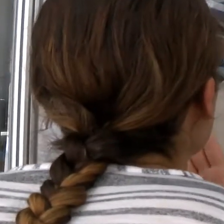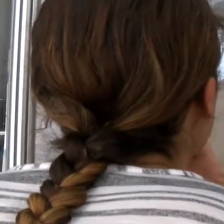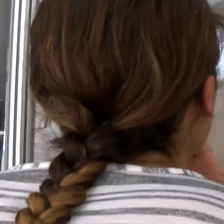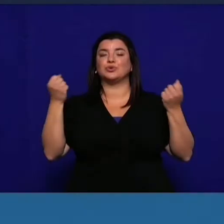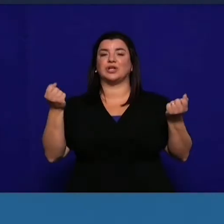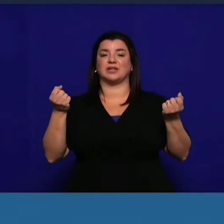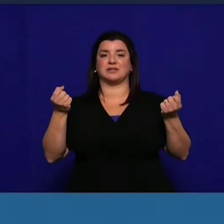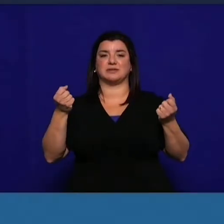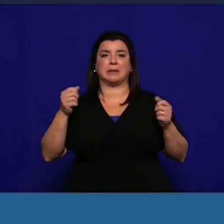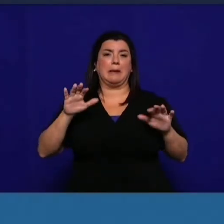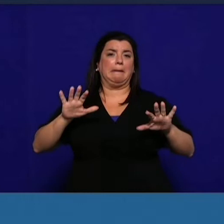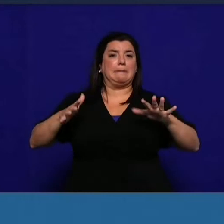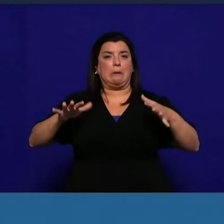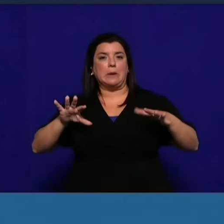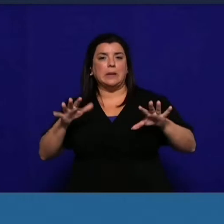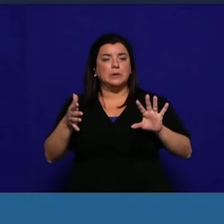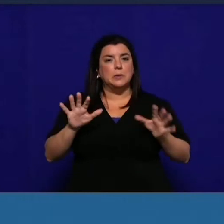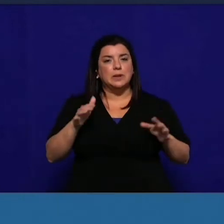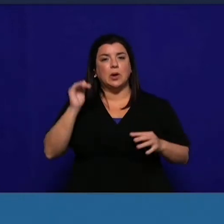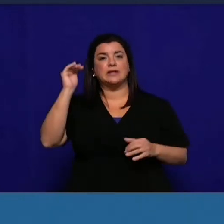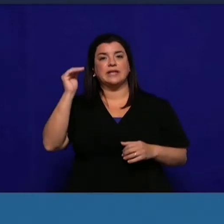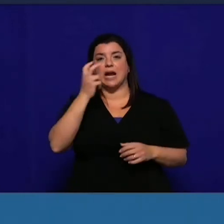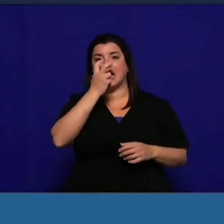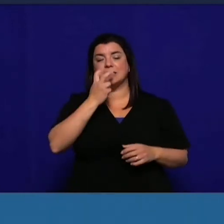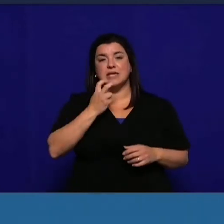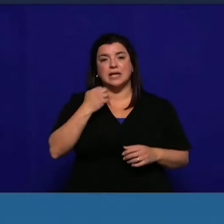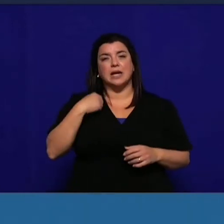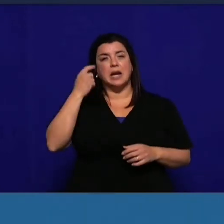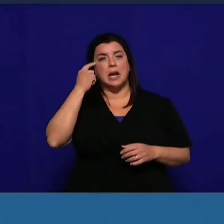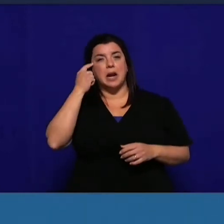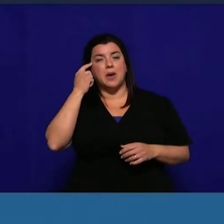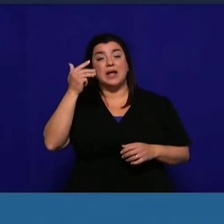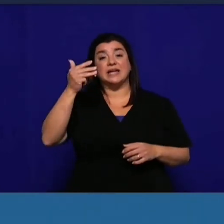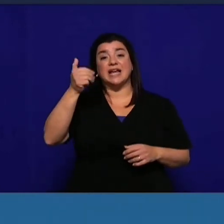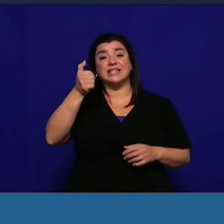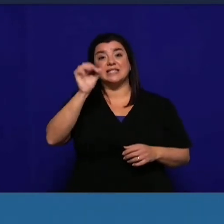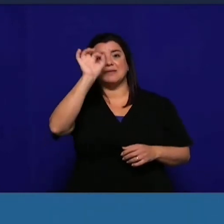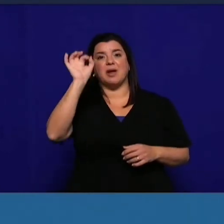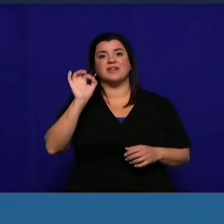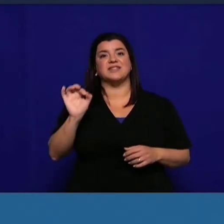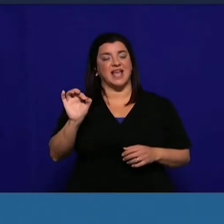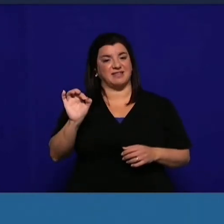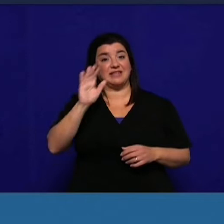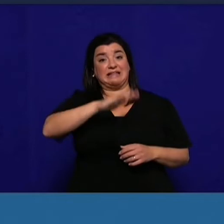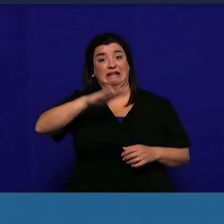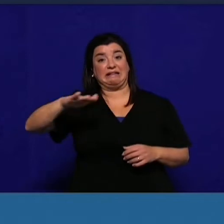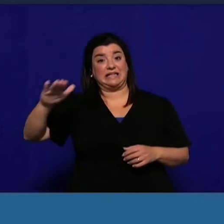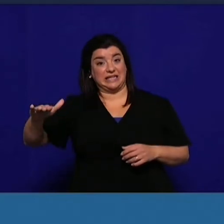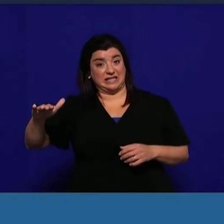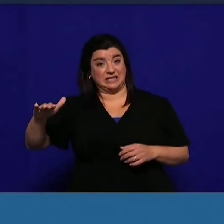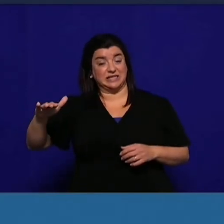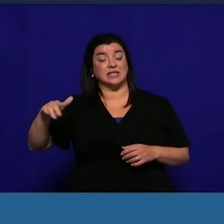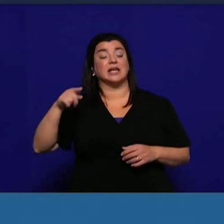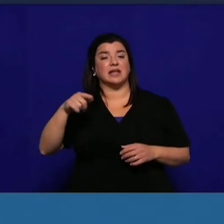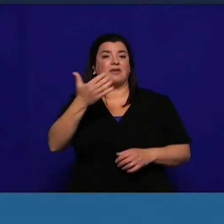tlaqmu. Fid-djar tal-anzjani kollha għandna average ta' il-fuq minn 96% mir-residenti li ġew